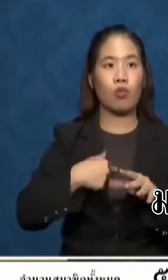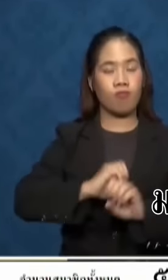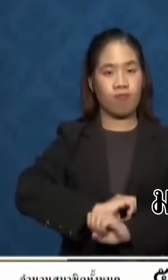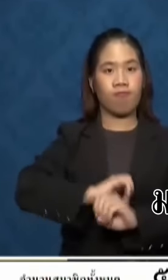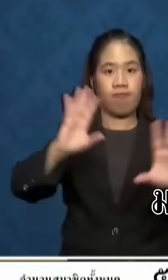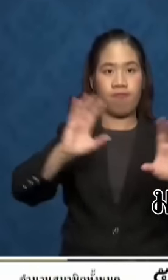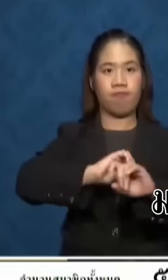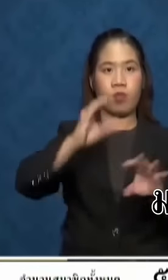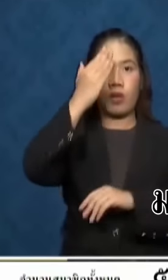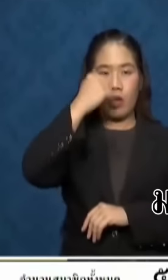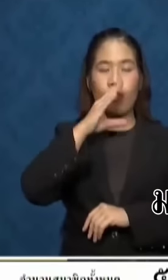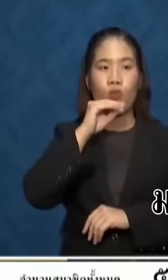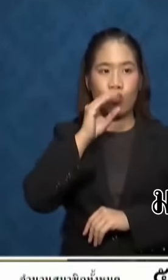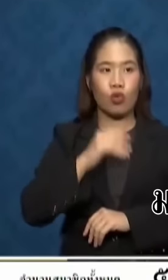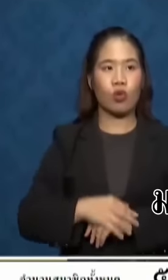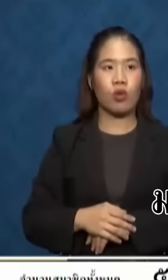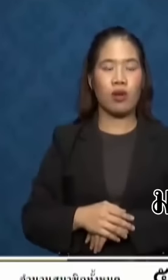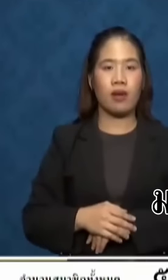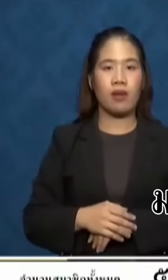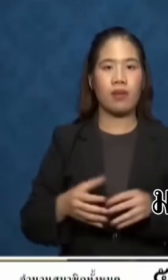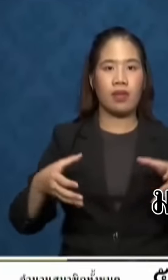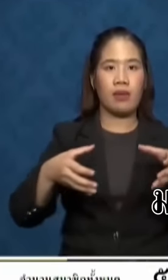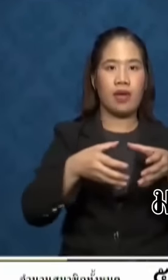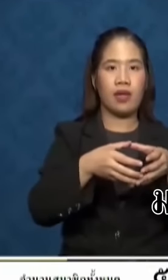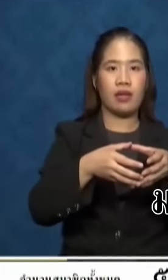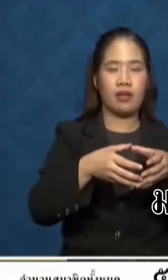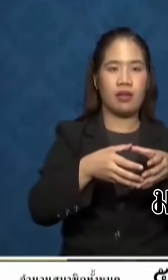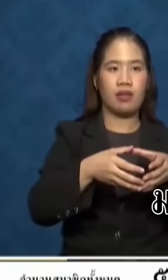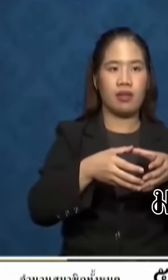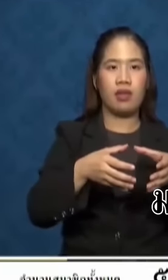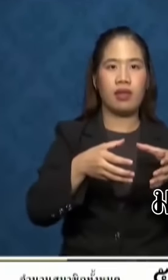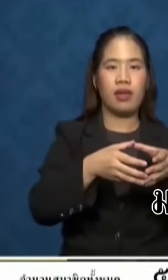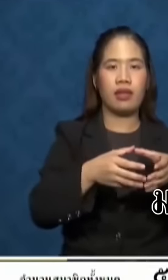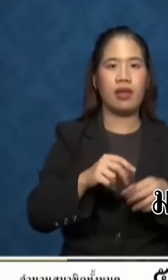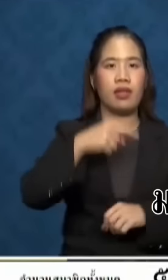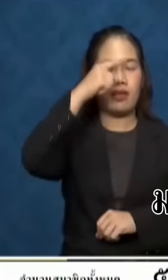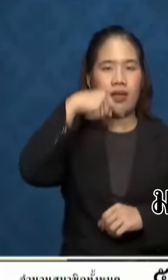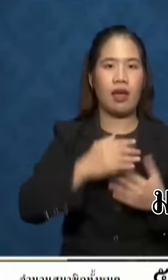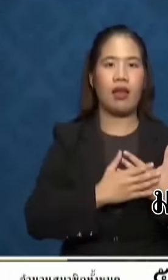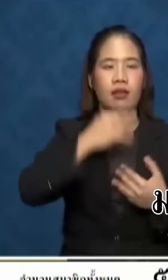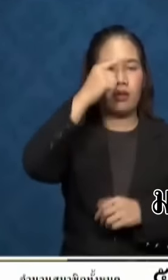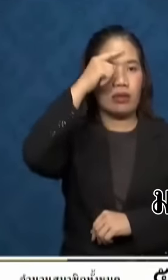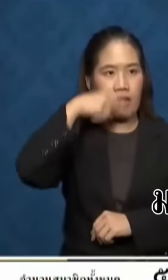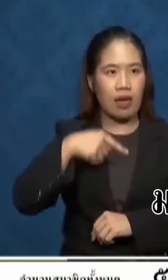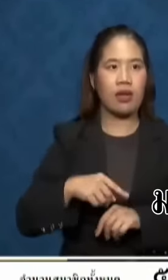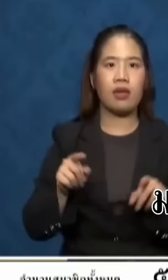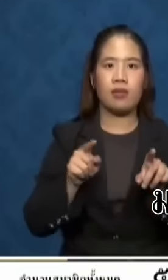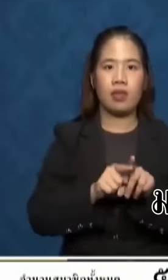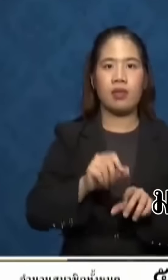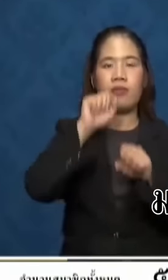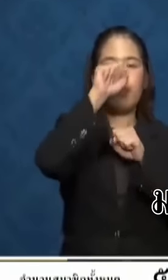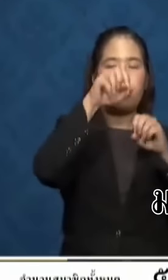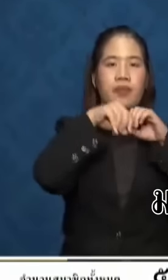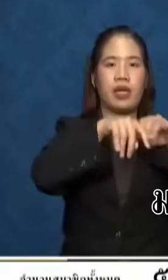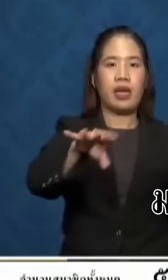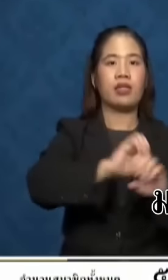ว่าผมพูดว่าพักไทรักไทยเลือกปฏิบัตามพระชาชนโดยประกาศชัดเจนว่